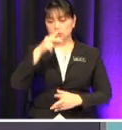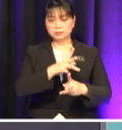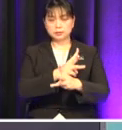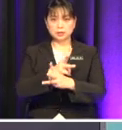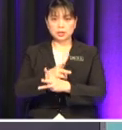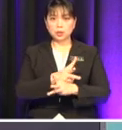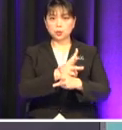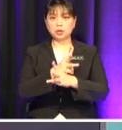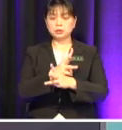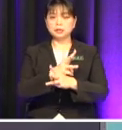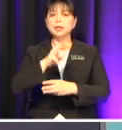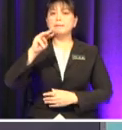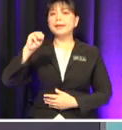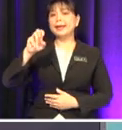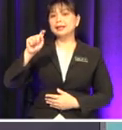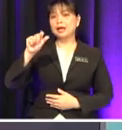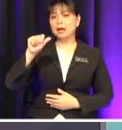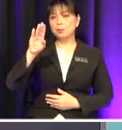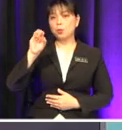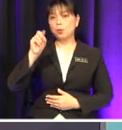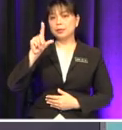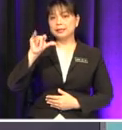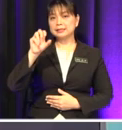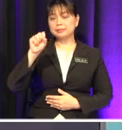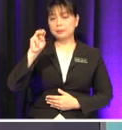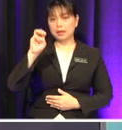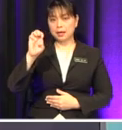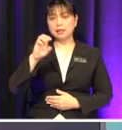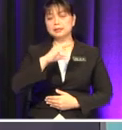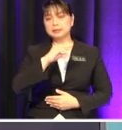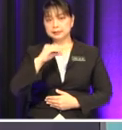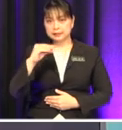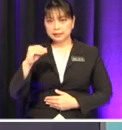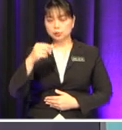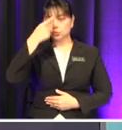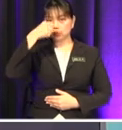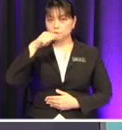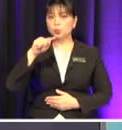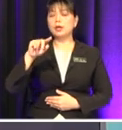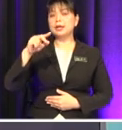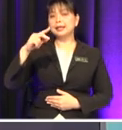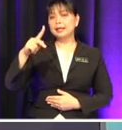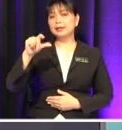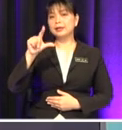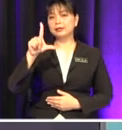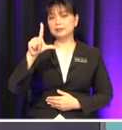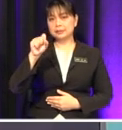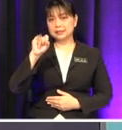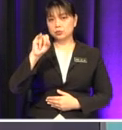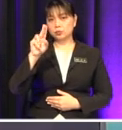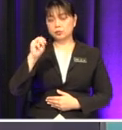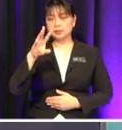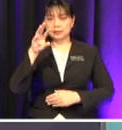dan juga untuk kalsium kalsium di dalam tulang Oke untuk